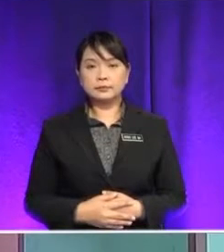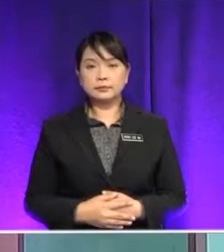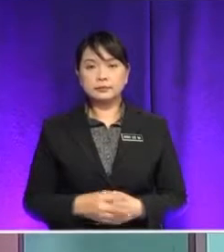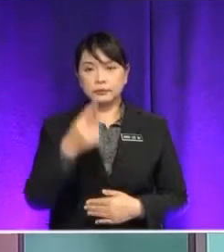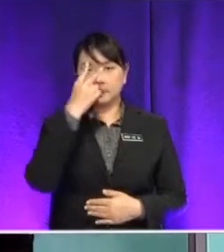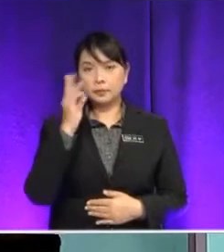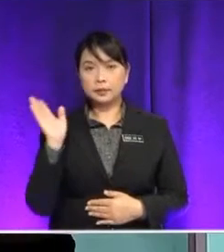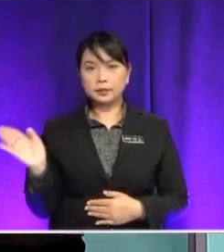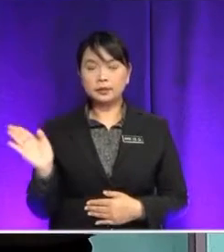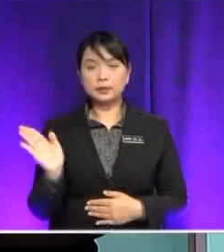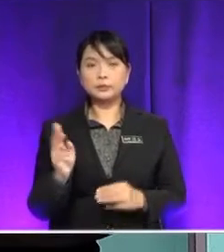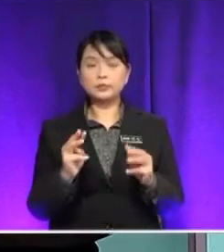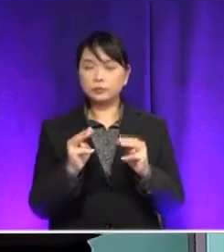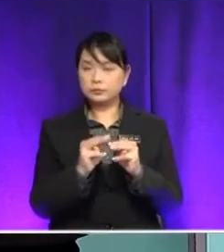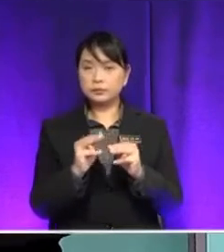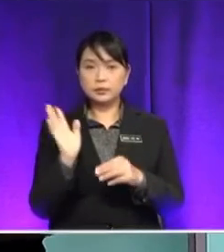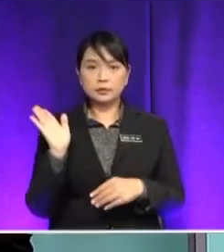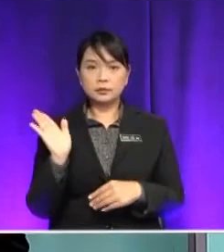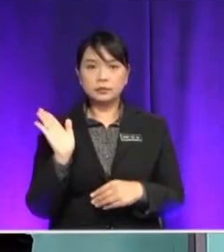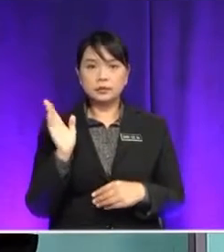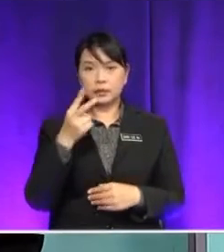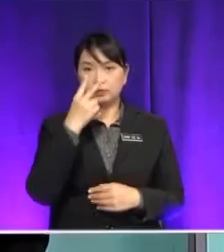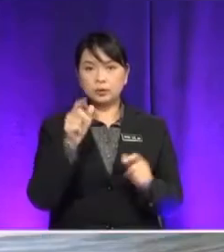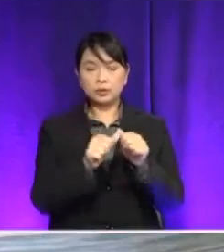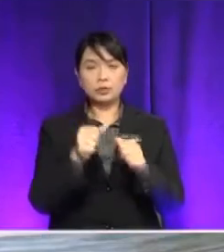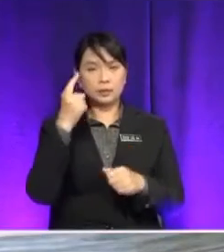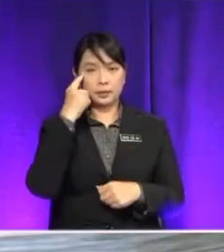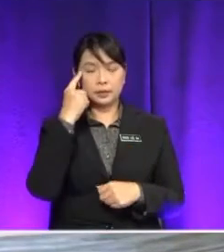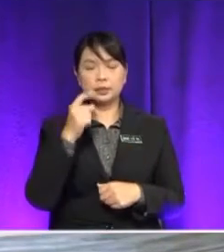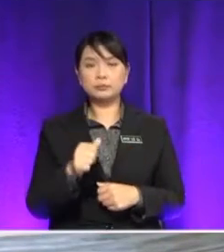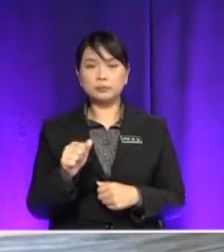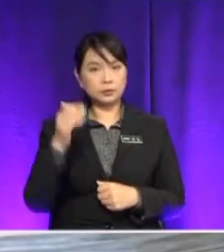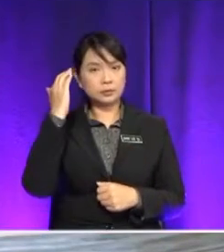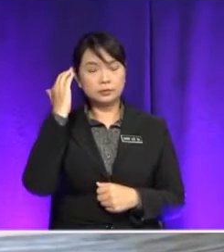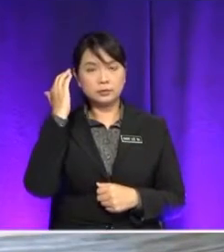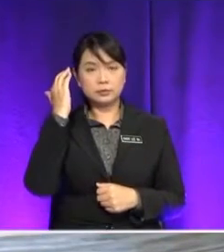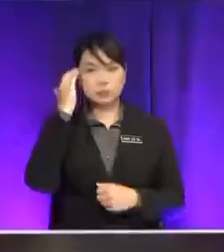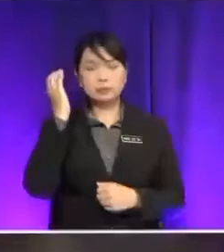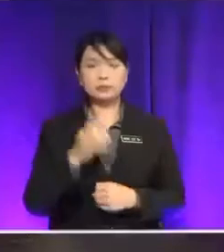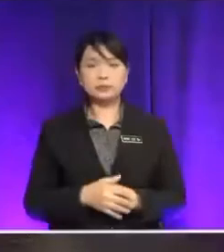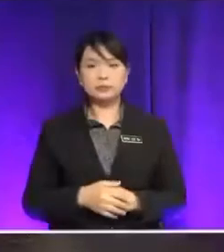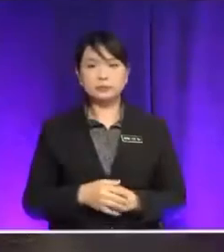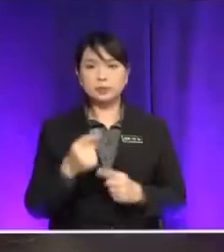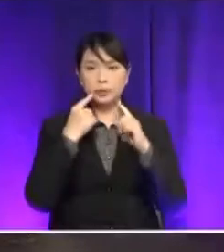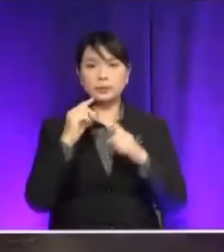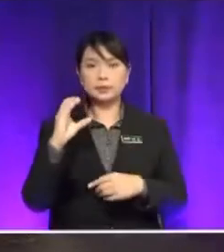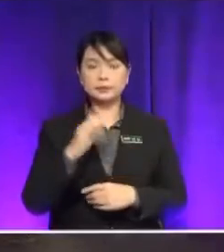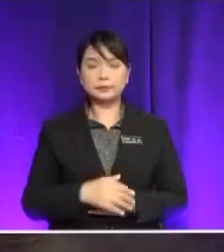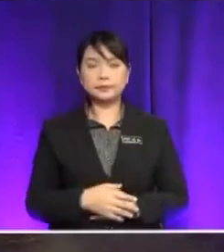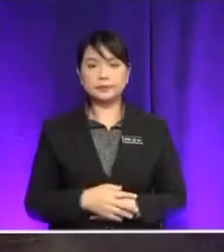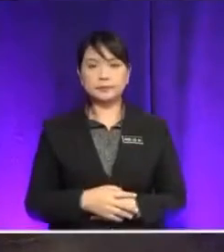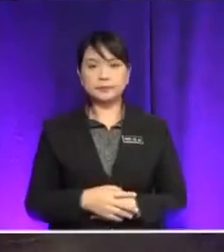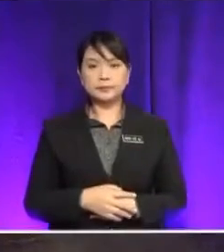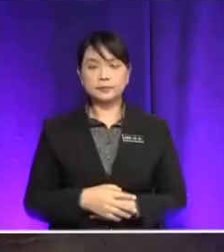lebih kurangnya sih menyatu sih Nah jawabannya Betul lah si alright tanya Putri ia dan yang ketiga Ok